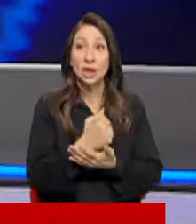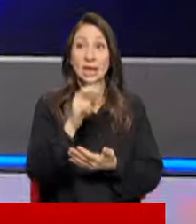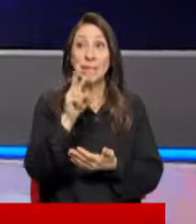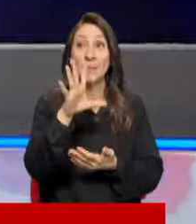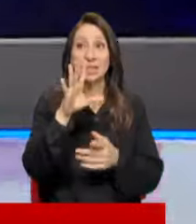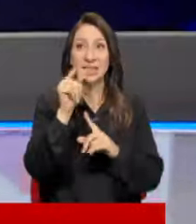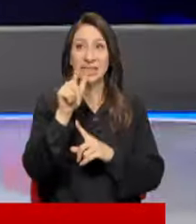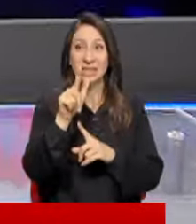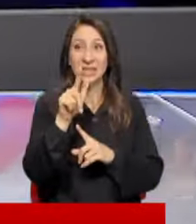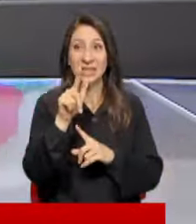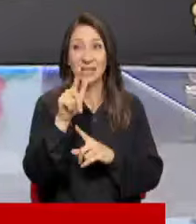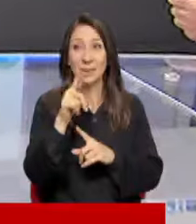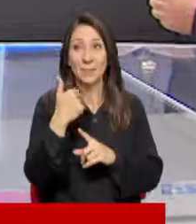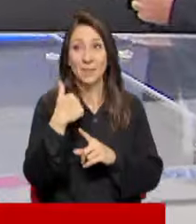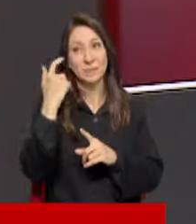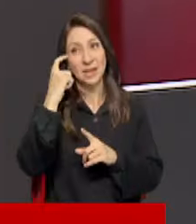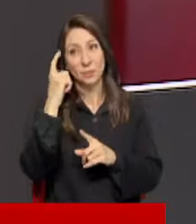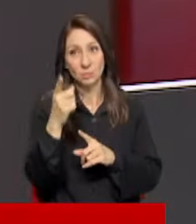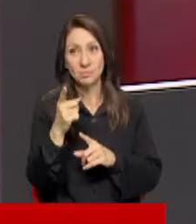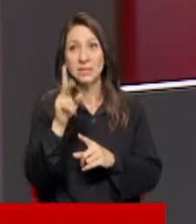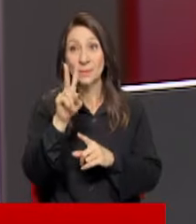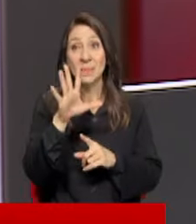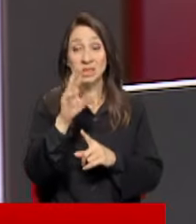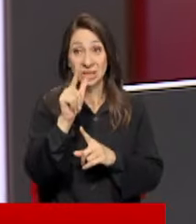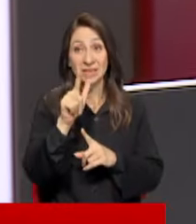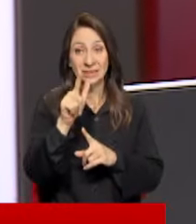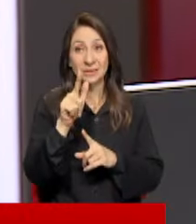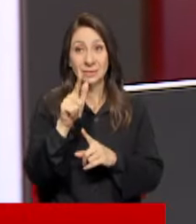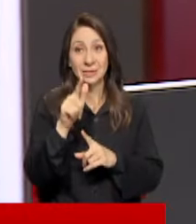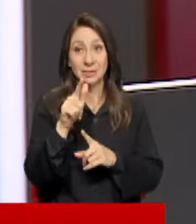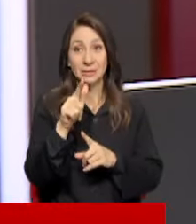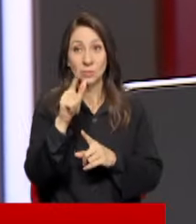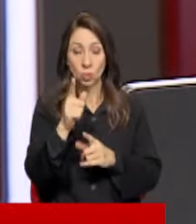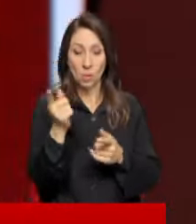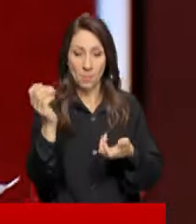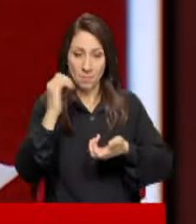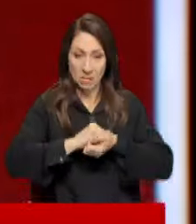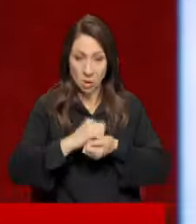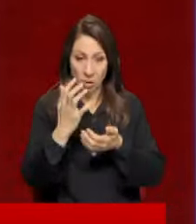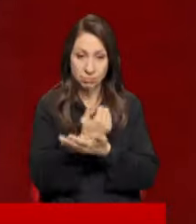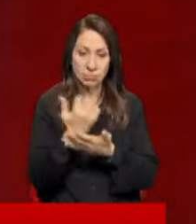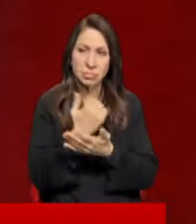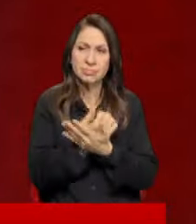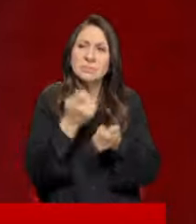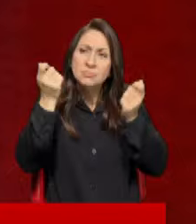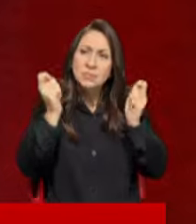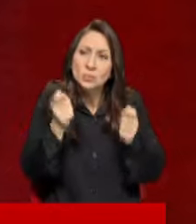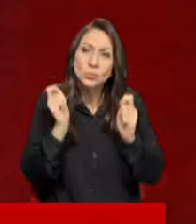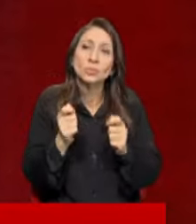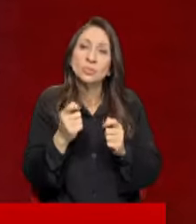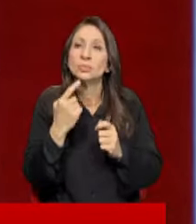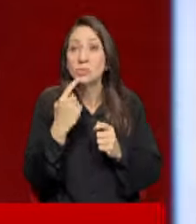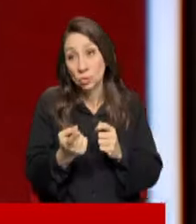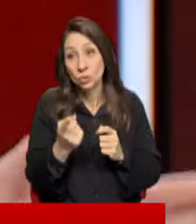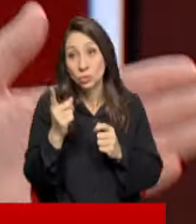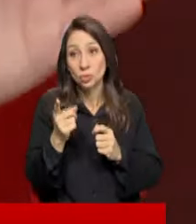25 ayrıca il. 25 ilde benim simülasyonum. 25 ilde evet. Bu birliktelikle yine seçimden başarıyla çıkma